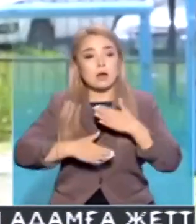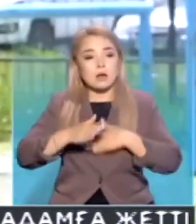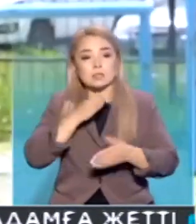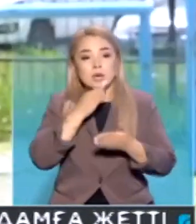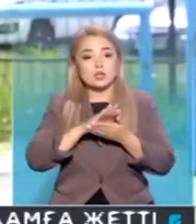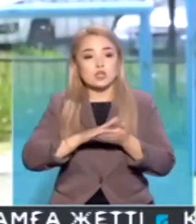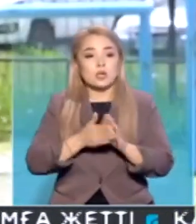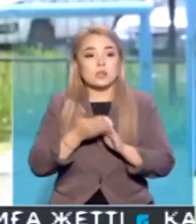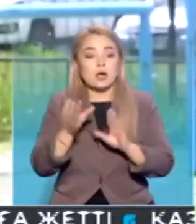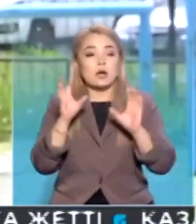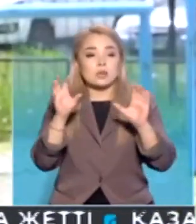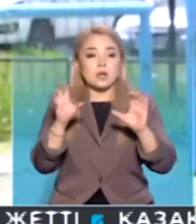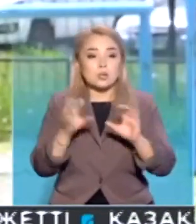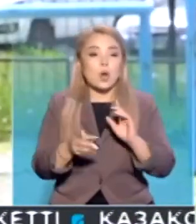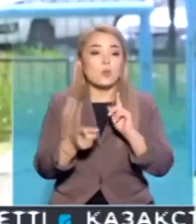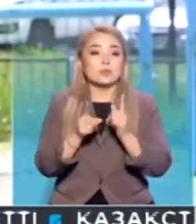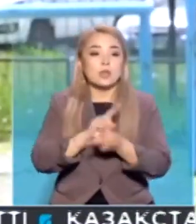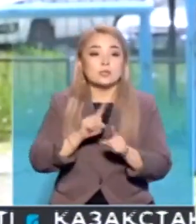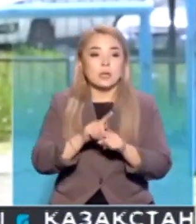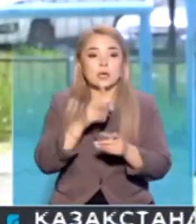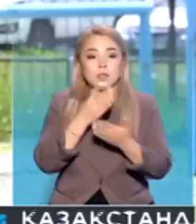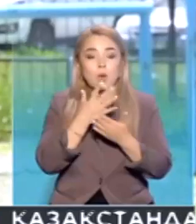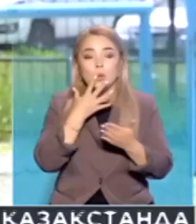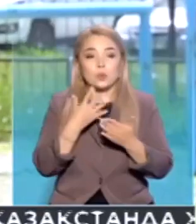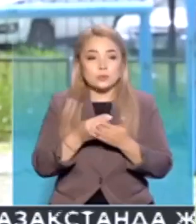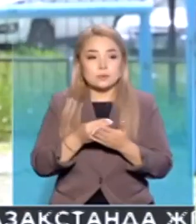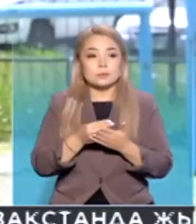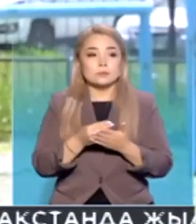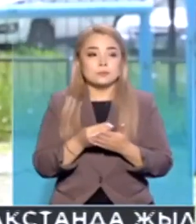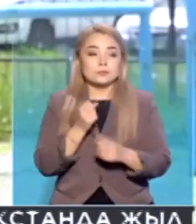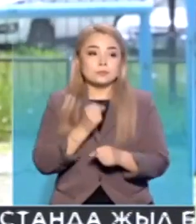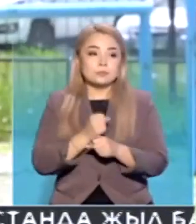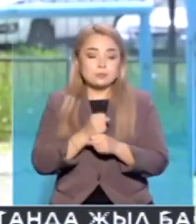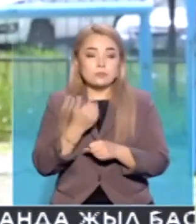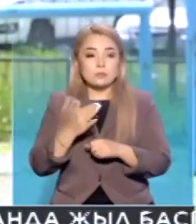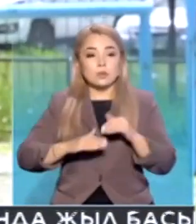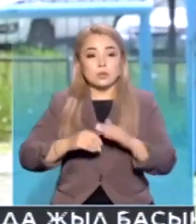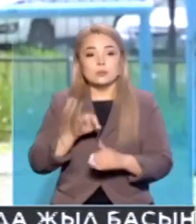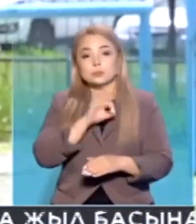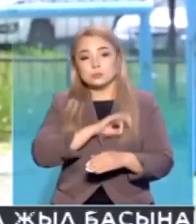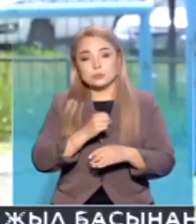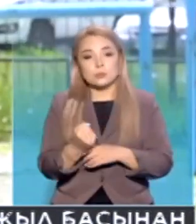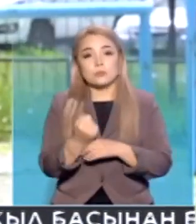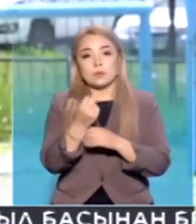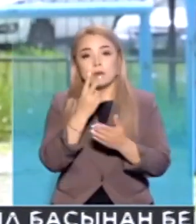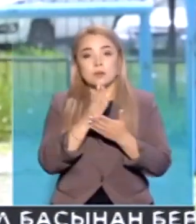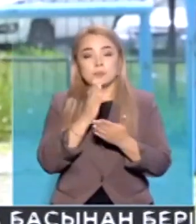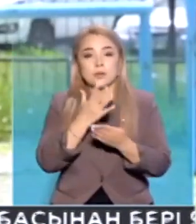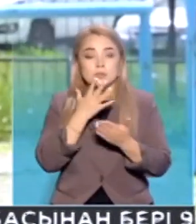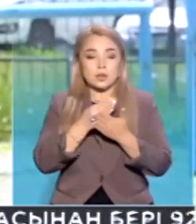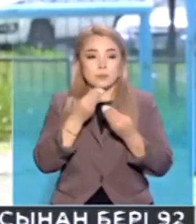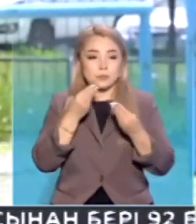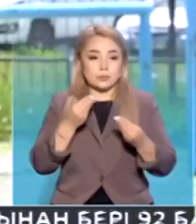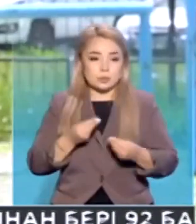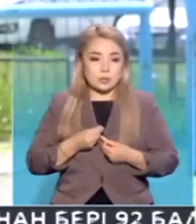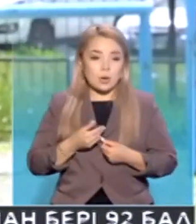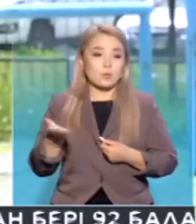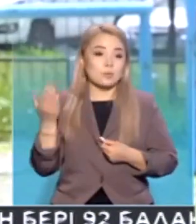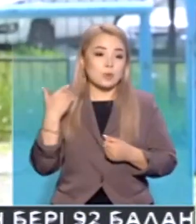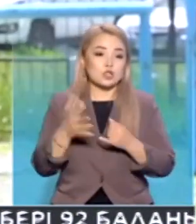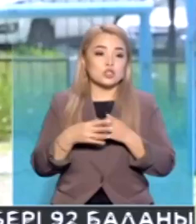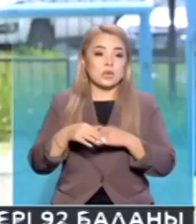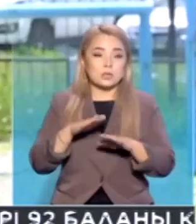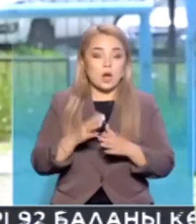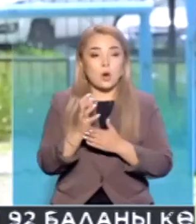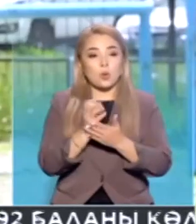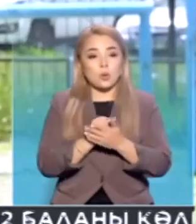Мен конституциядағы өзгерістерді мысалы өз басым қолдайтын өзім көңіліме жаққаны бұл мынау бұрын енді жер және